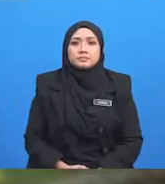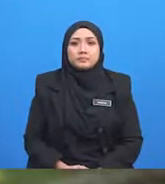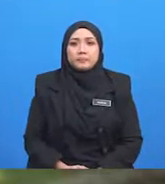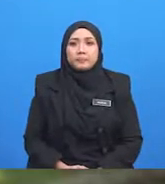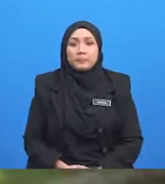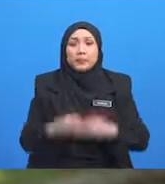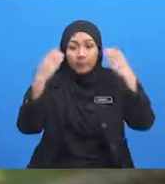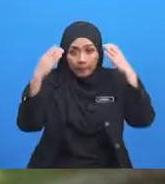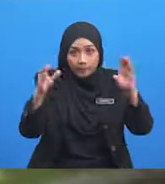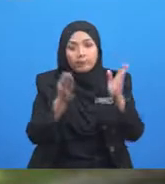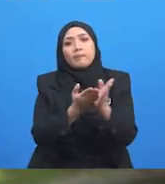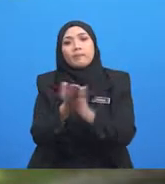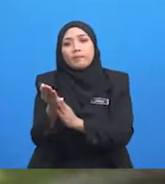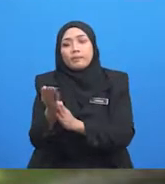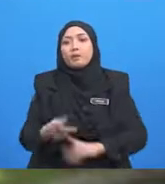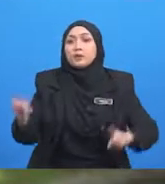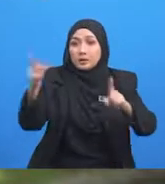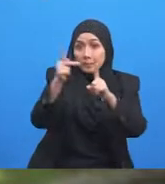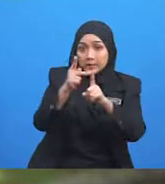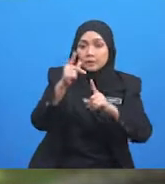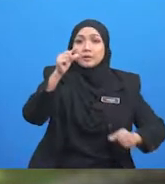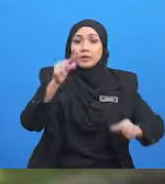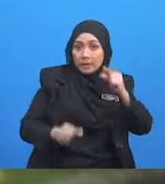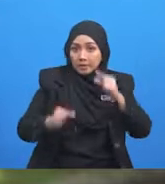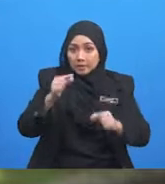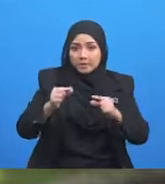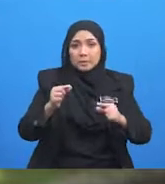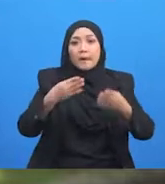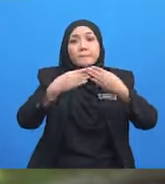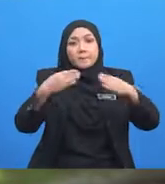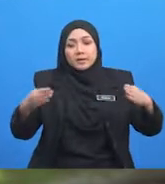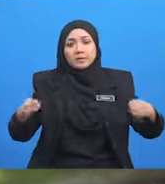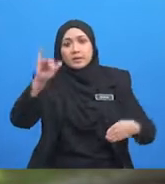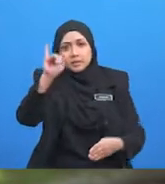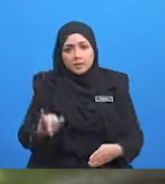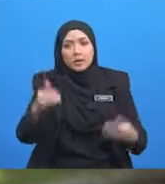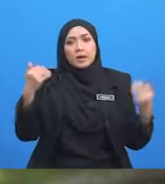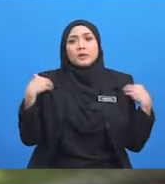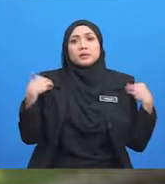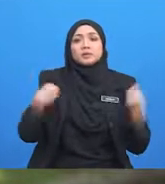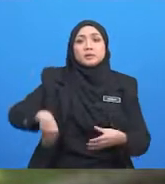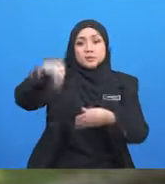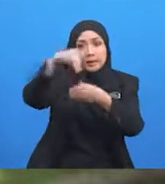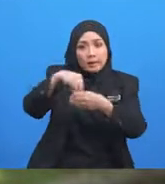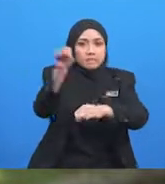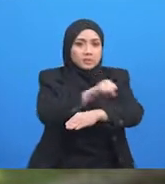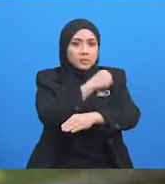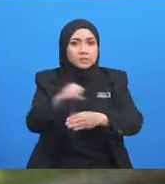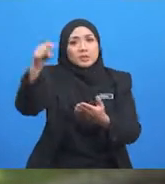Cikgu teruskan pula kepada gaya bahasa yang terkandung dalam sajak